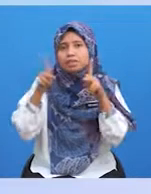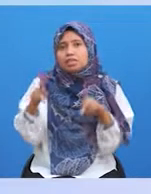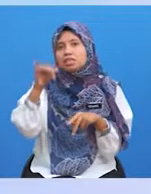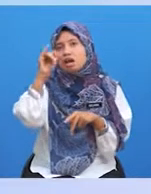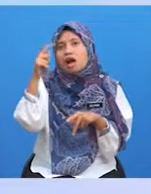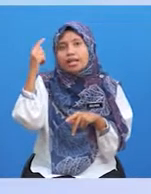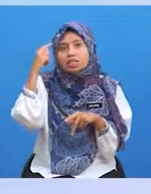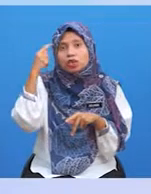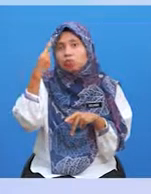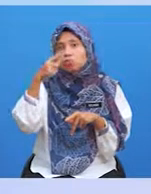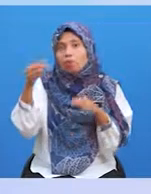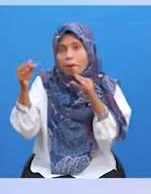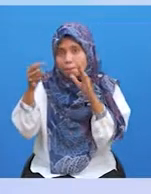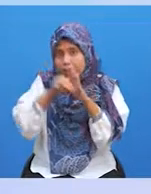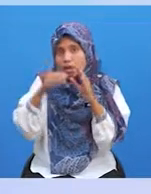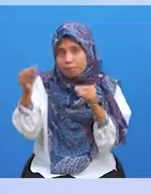memindahkan maklumat.